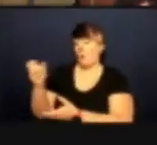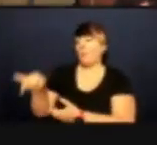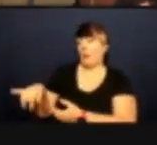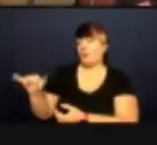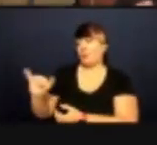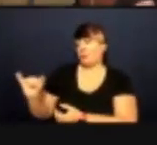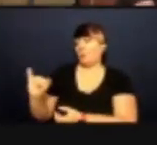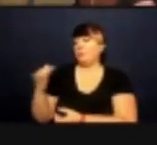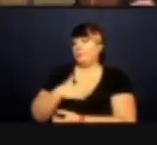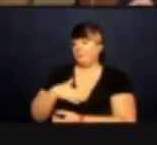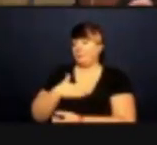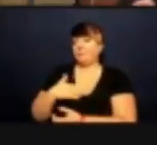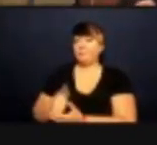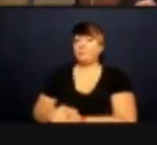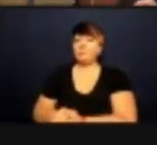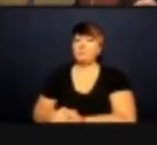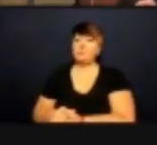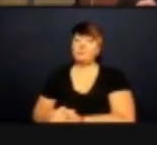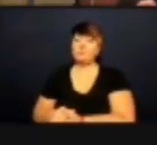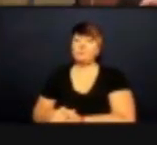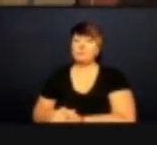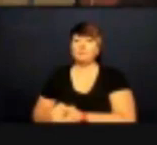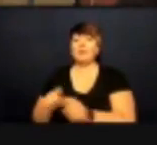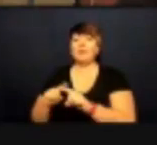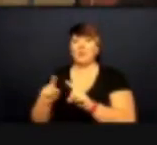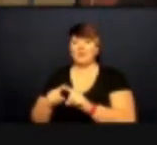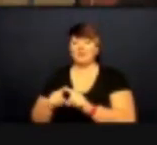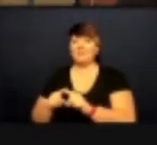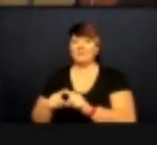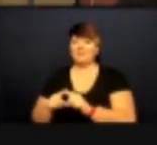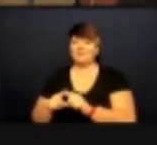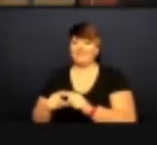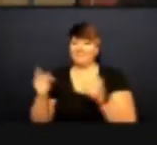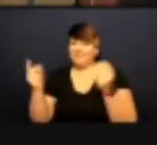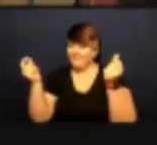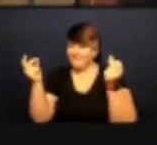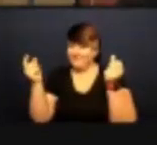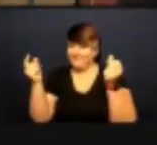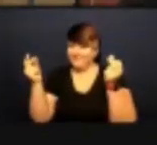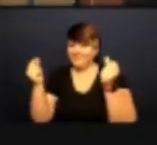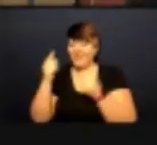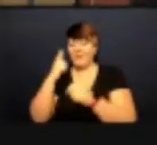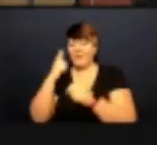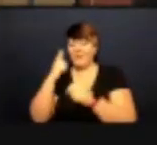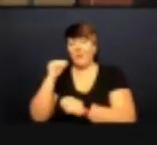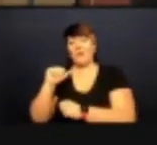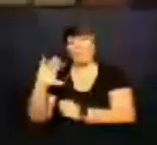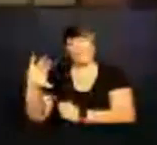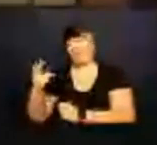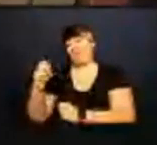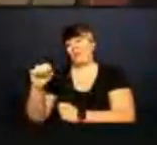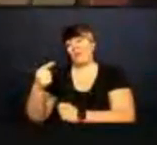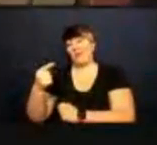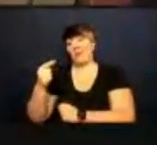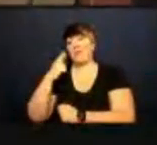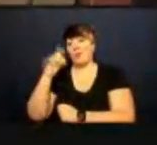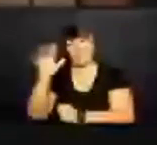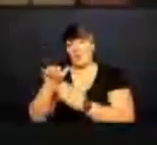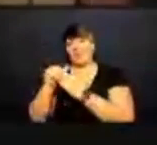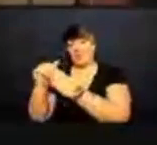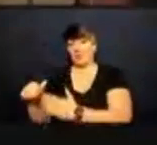Ningependa iwapo unaweza kushiriki kijitabu hiki nami. Asante. Na ningependa